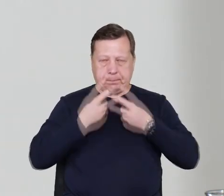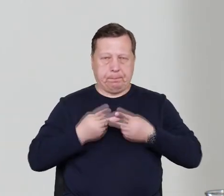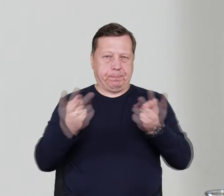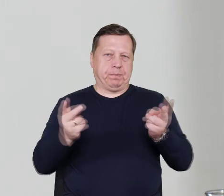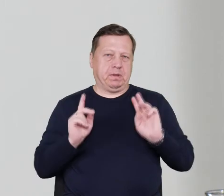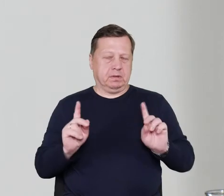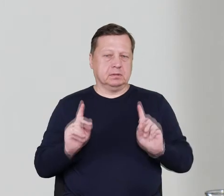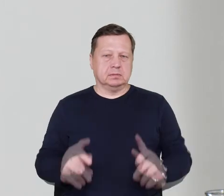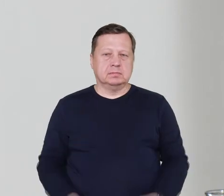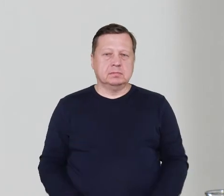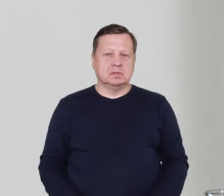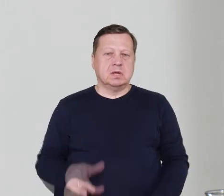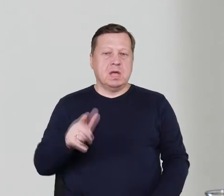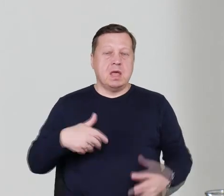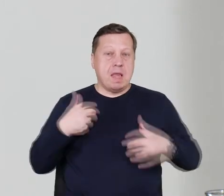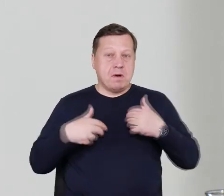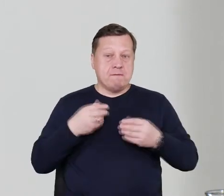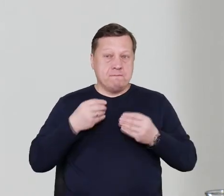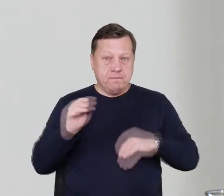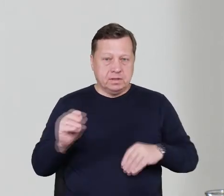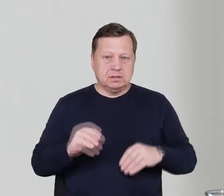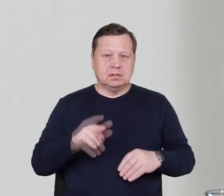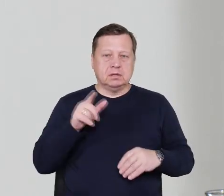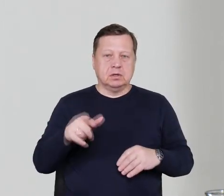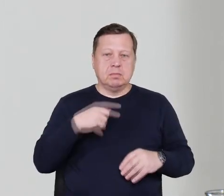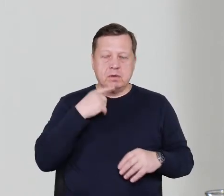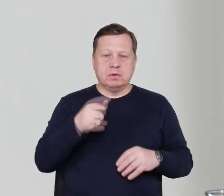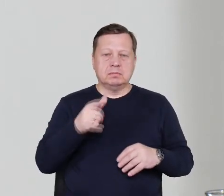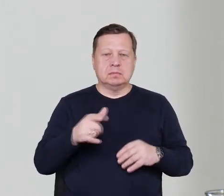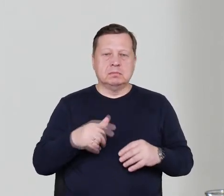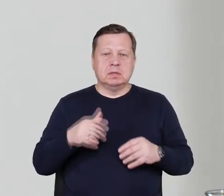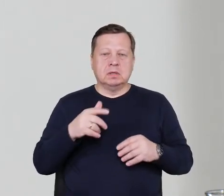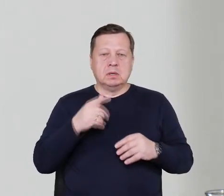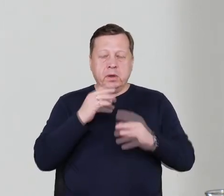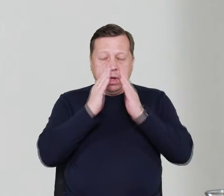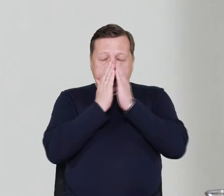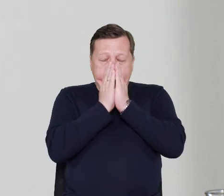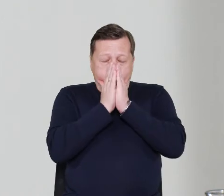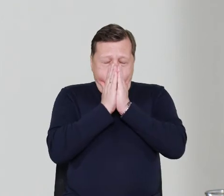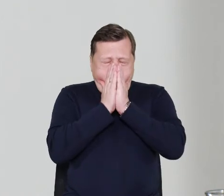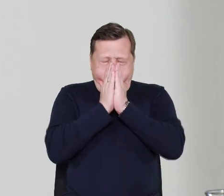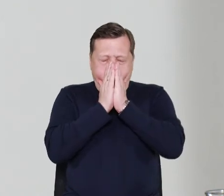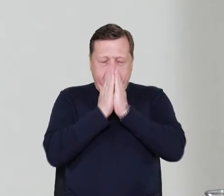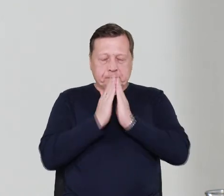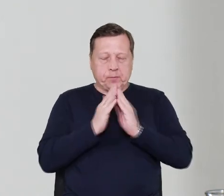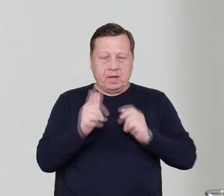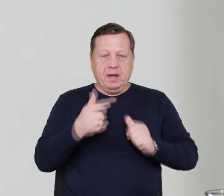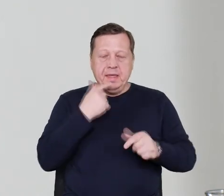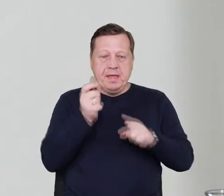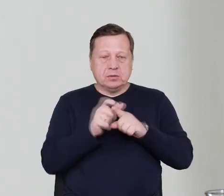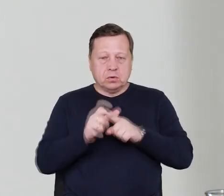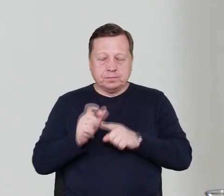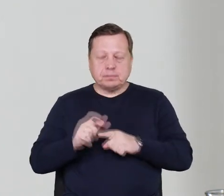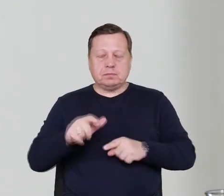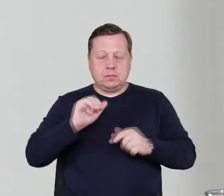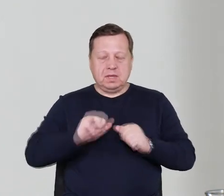im więcej emocji tymczasem im tym bardziej stychiczny suchy język pomaga załagodzić sytuację podkreślać to